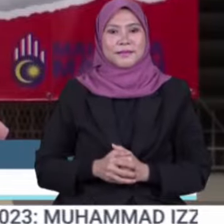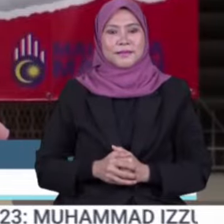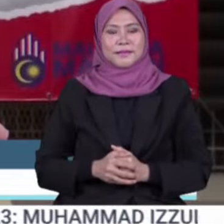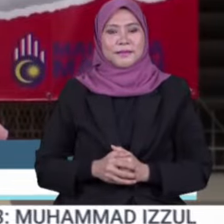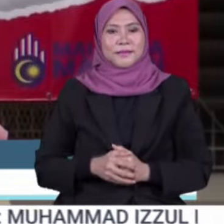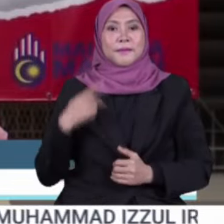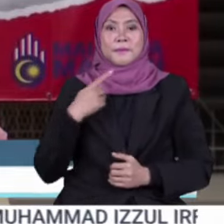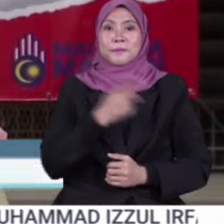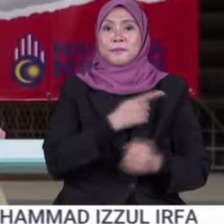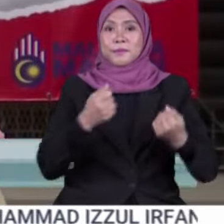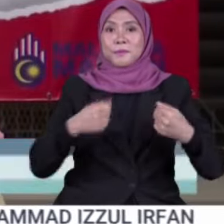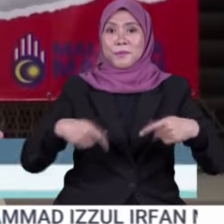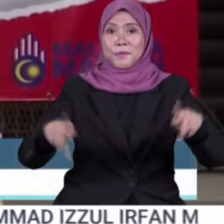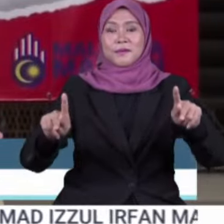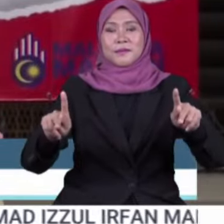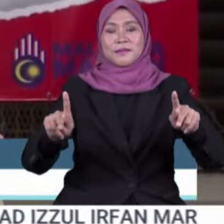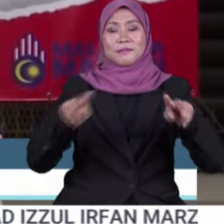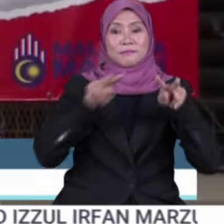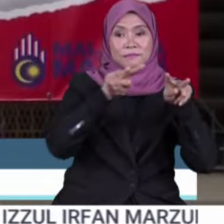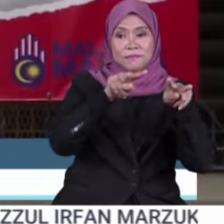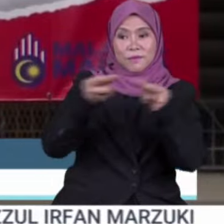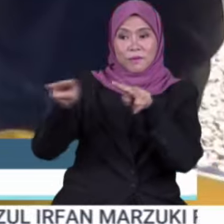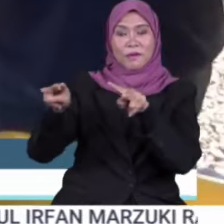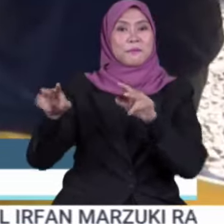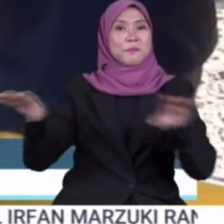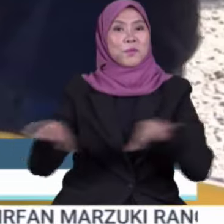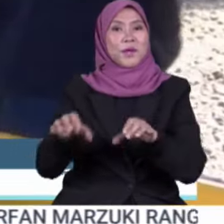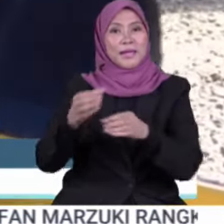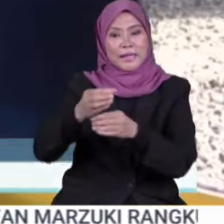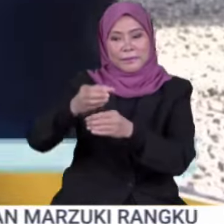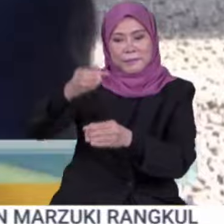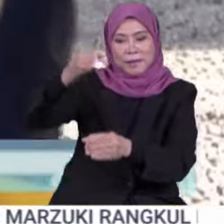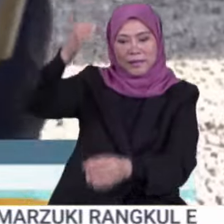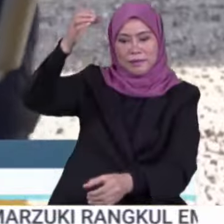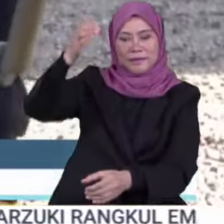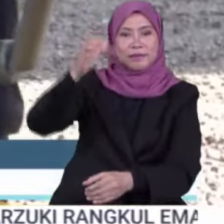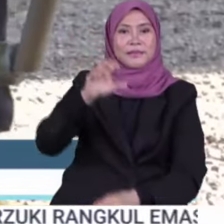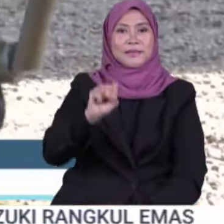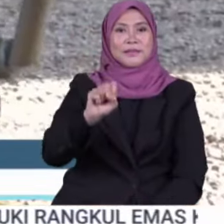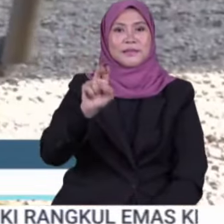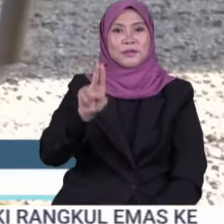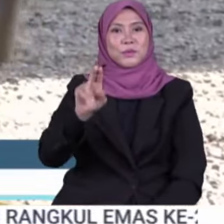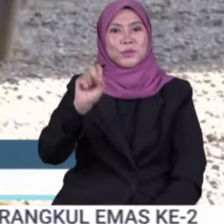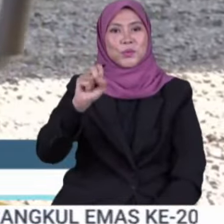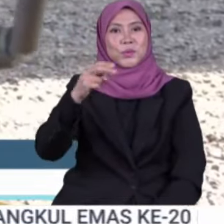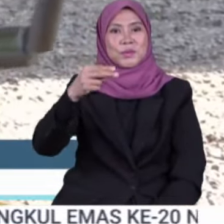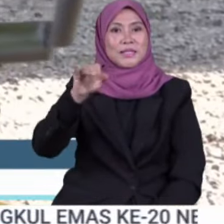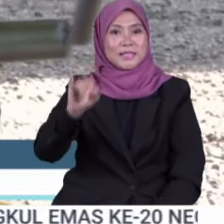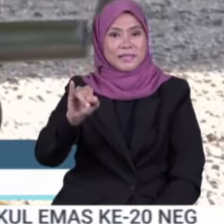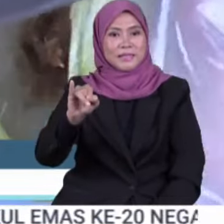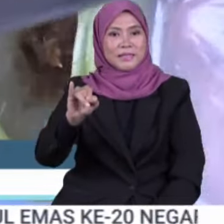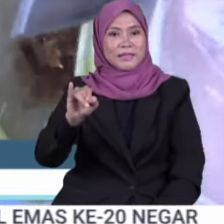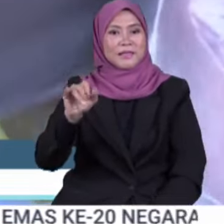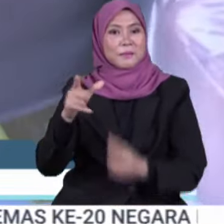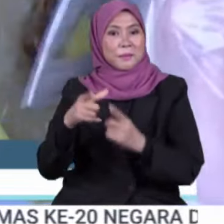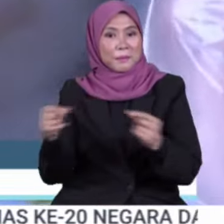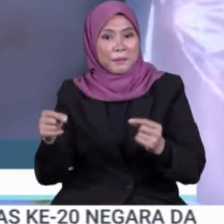untuk menyaksikan cara pembuatan lemang sushi, yang mana makanan macam tu